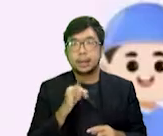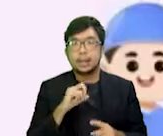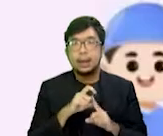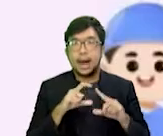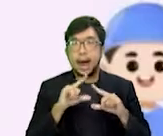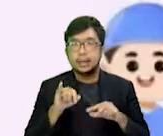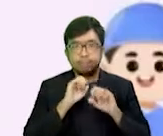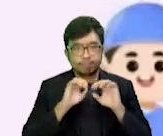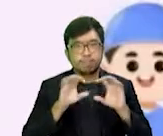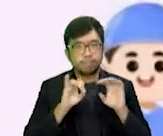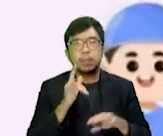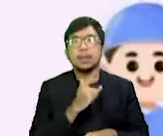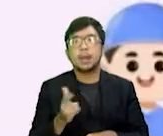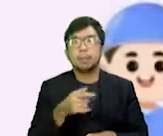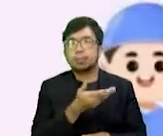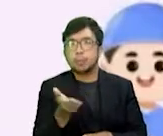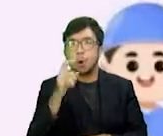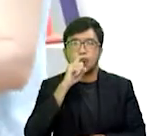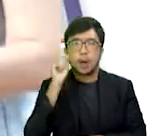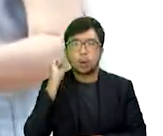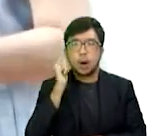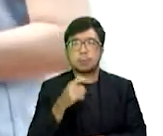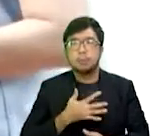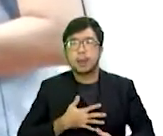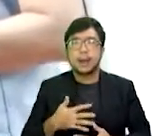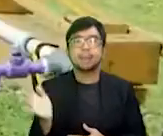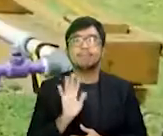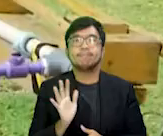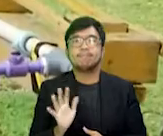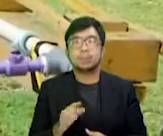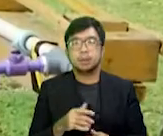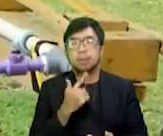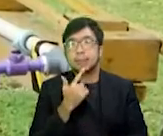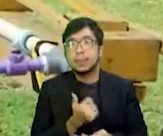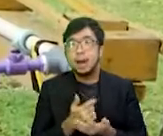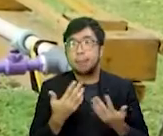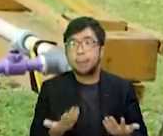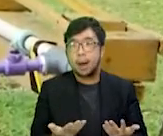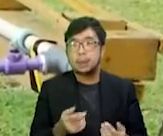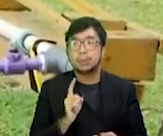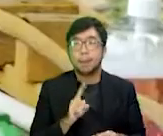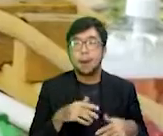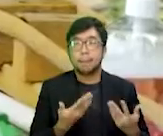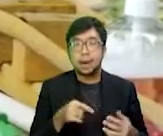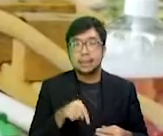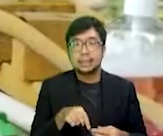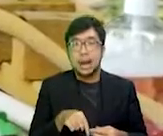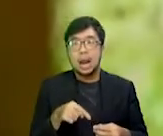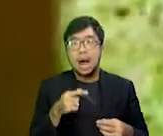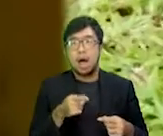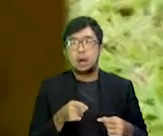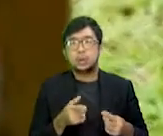supaya orang tua juga jangan panik ya. Yang penting adalah karena kita sekarang ini terutama dari